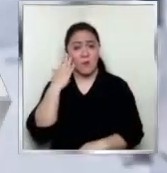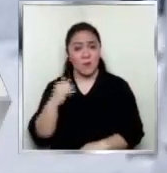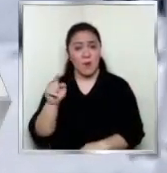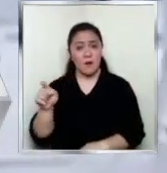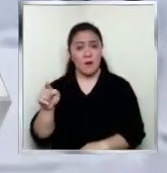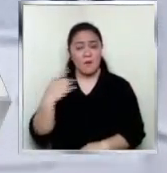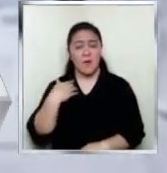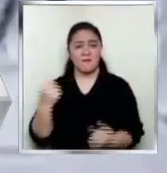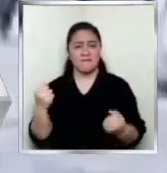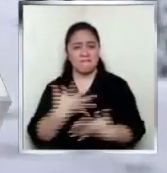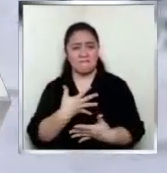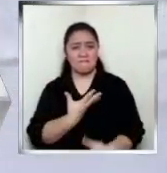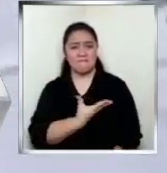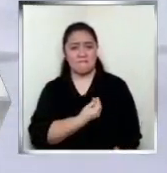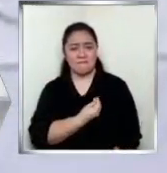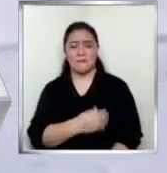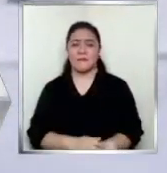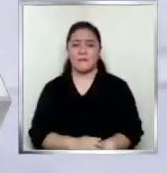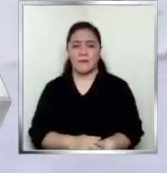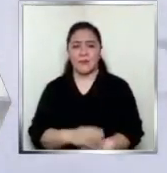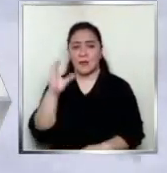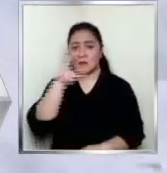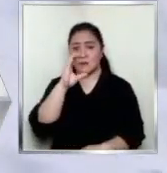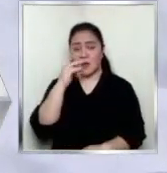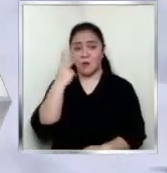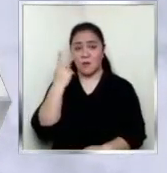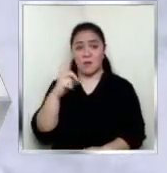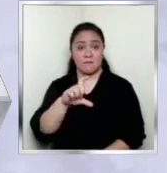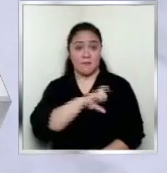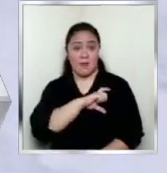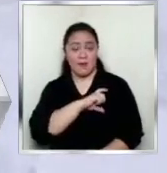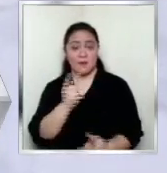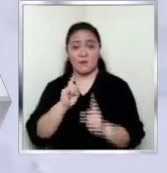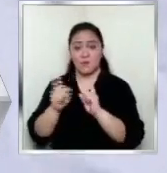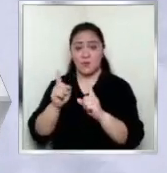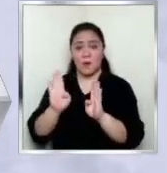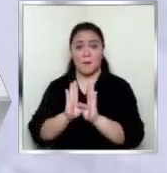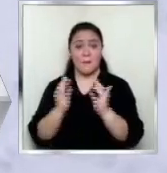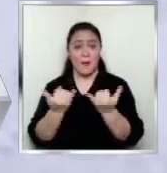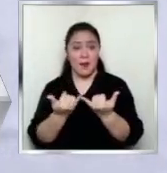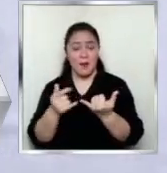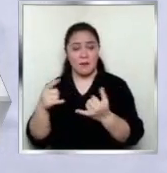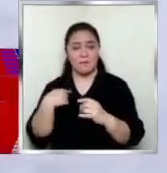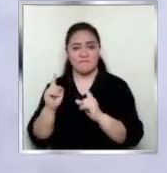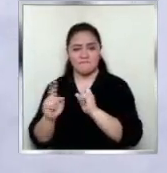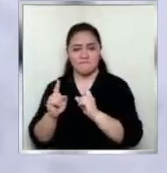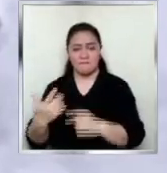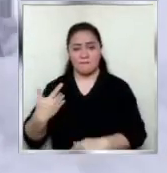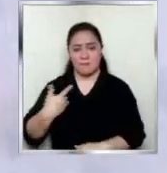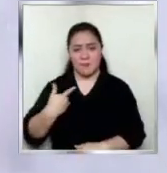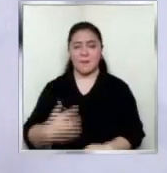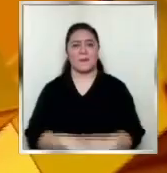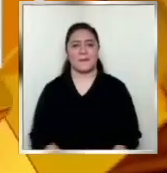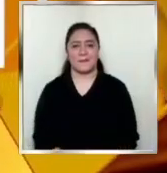nakakatakot. Sinusubukan pa namin kunin ang panig ng pulisya at ng barangay na nakakasakop sa lugar. Bernadette Reyes, Nakatutok,